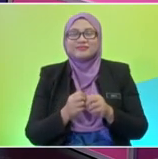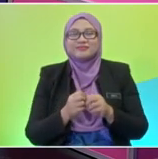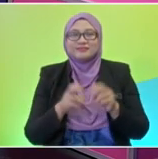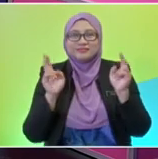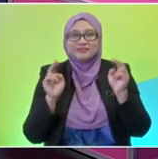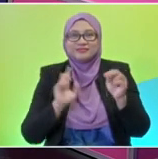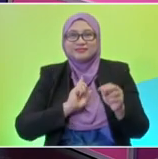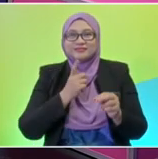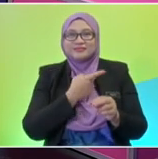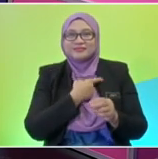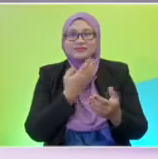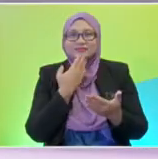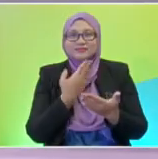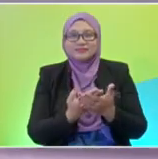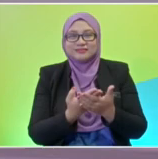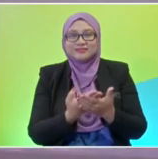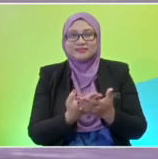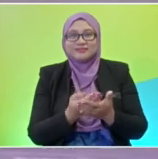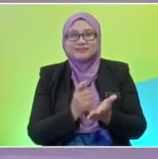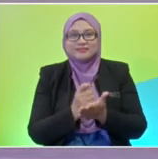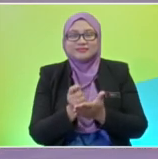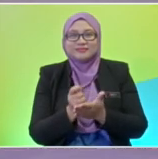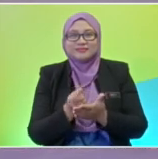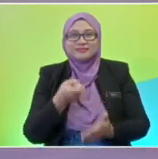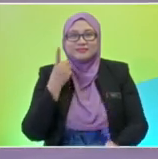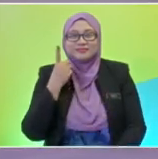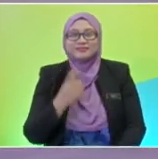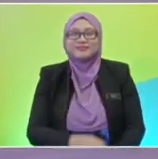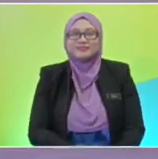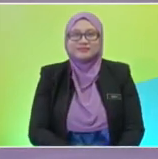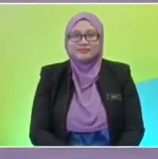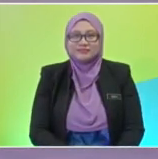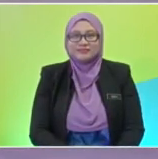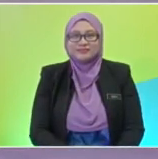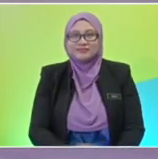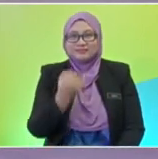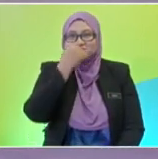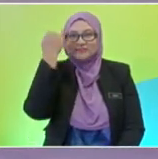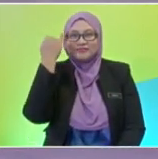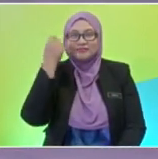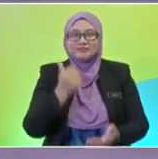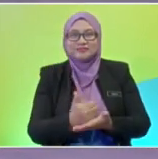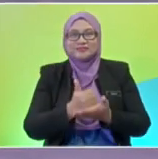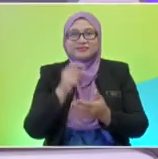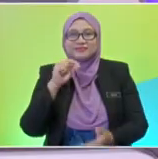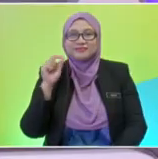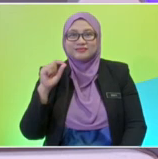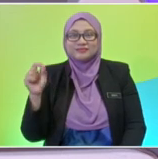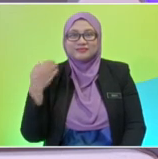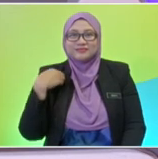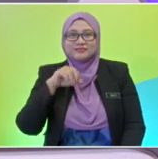hari ini kebaikan bertoleransi dulu oke Irfan tolong apa Kebaikan dia yang kita lihat tadi 3 kebaikan